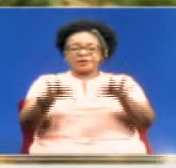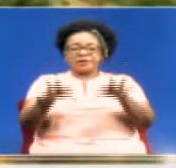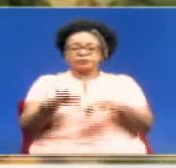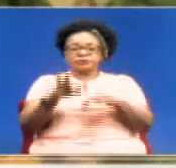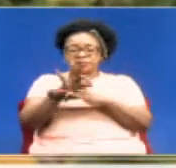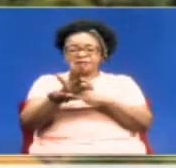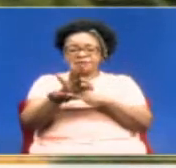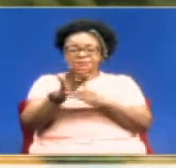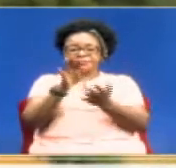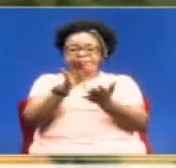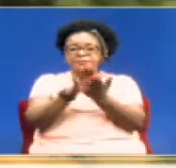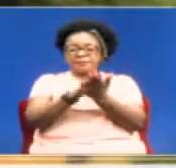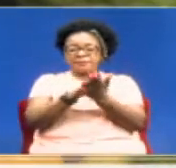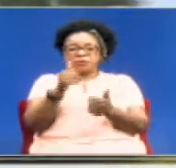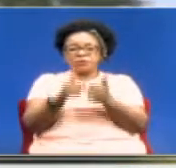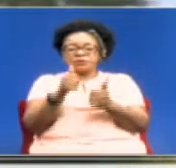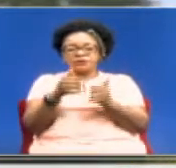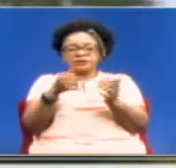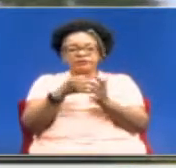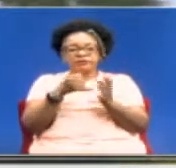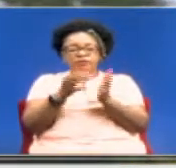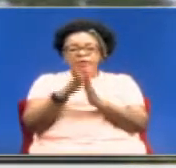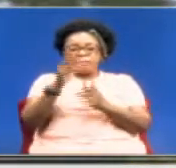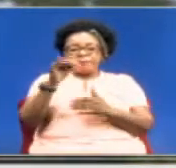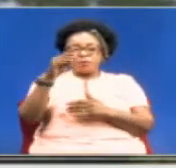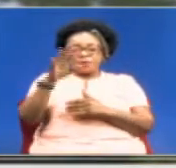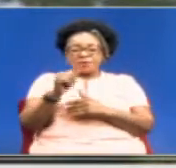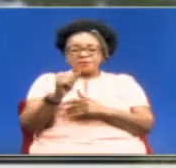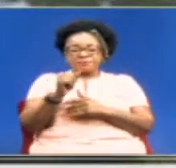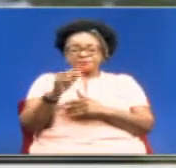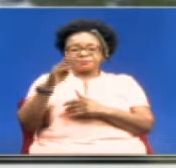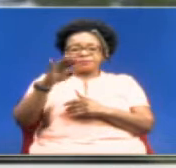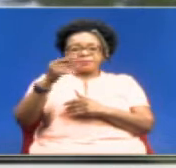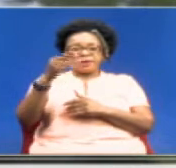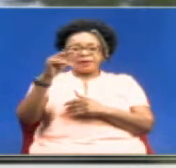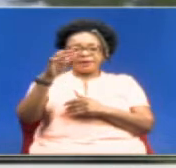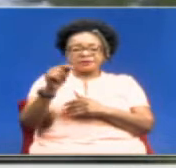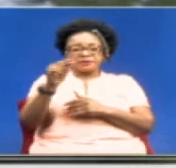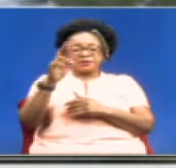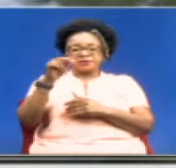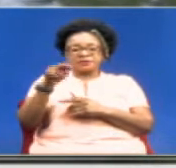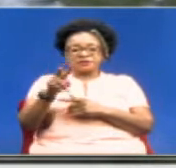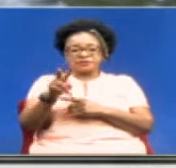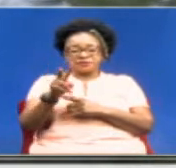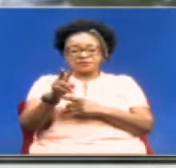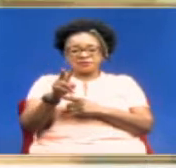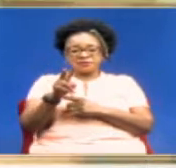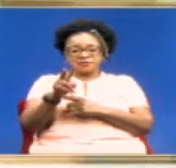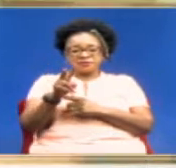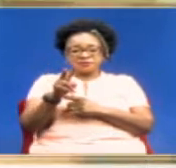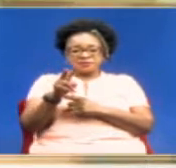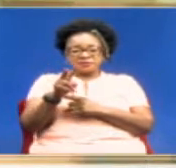benki zinazohusishwa na Wambua. Margaret Kimathi, NTV. Tazamaji hapo wengi.